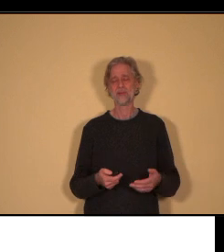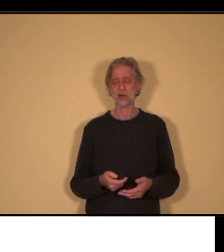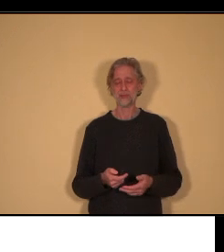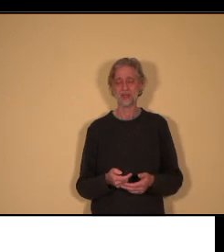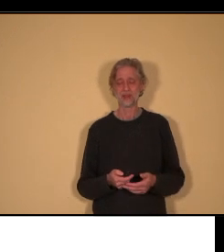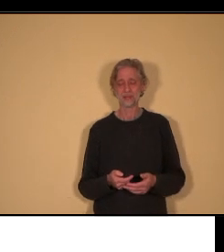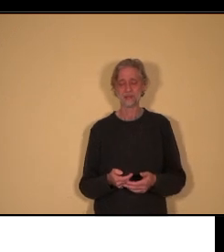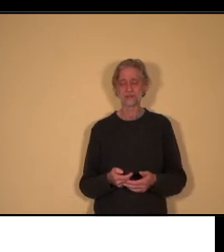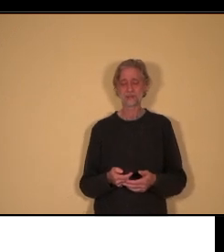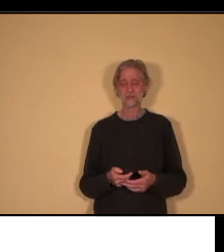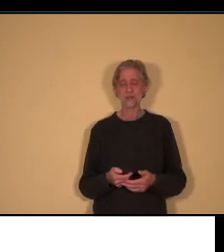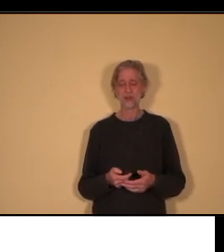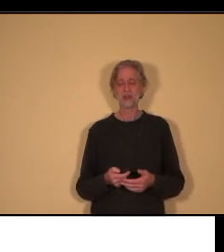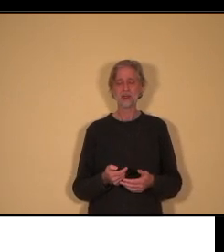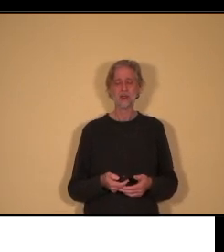verworfen wird.